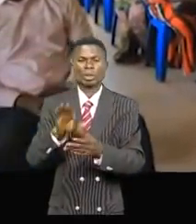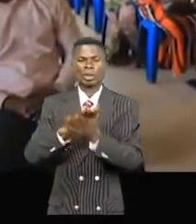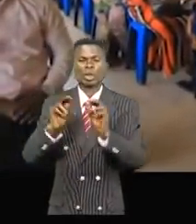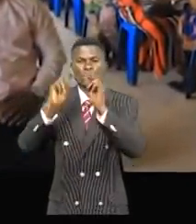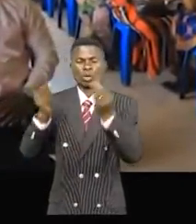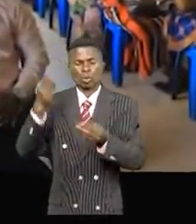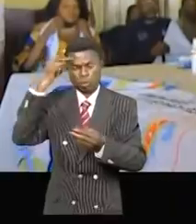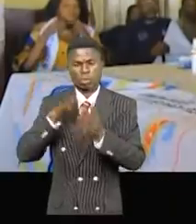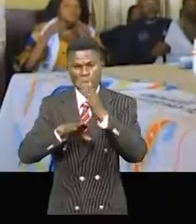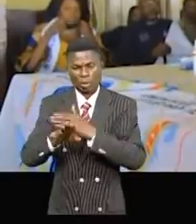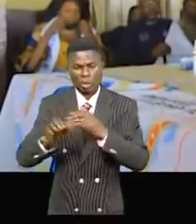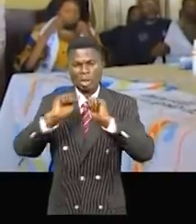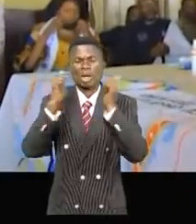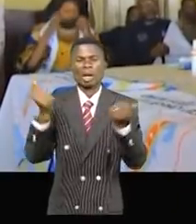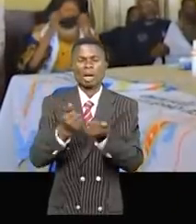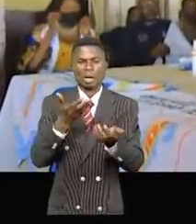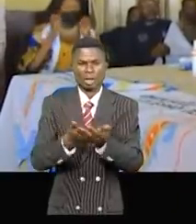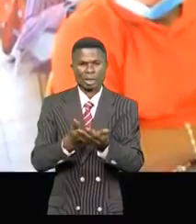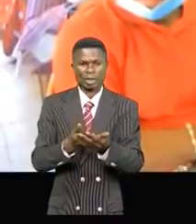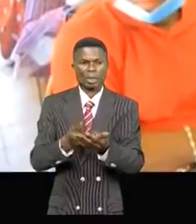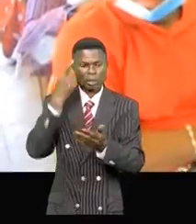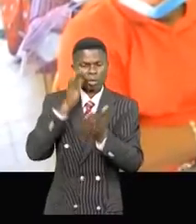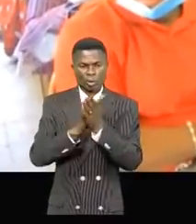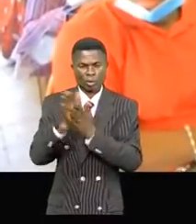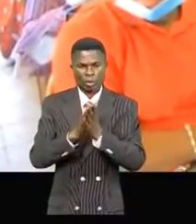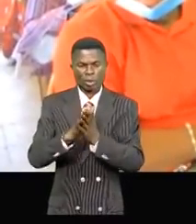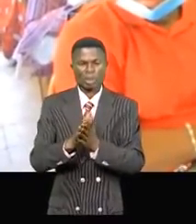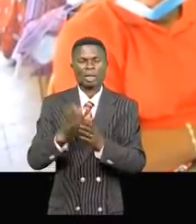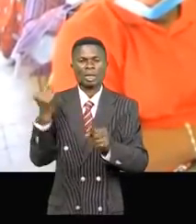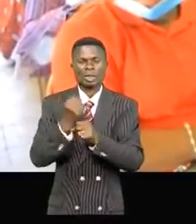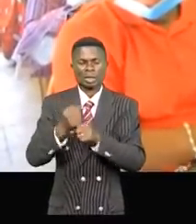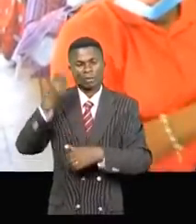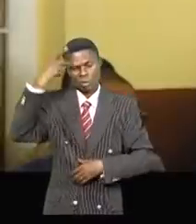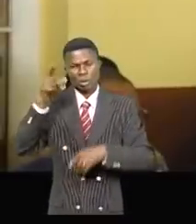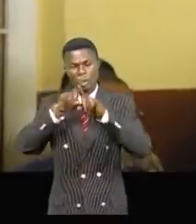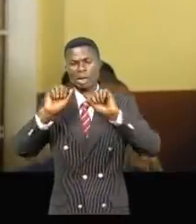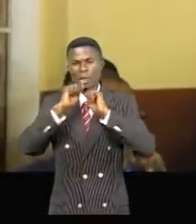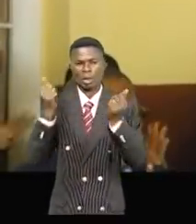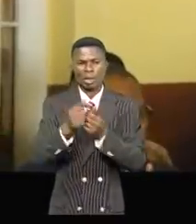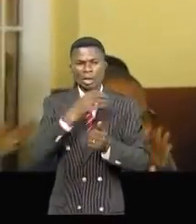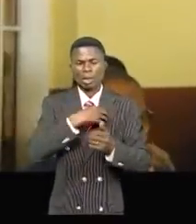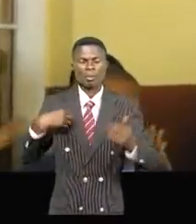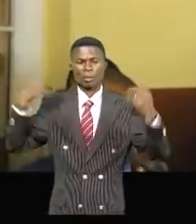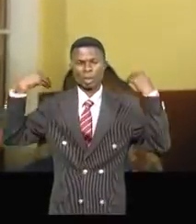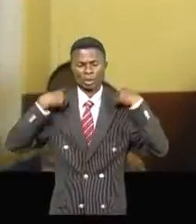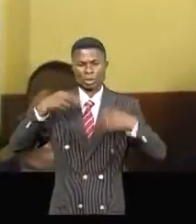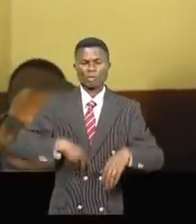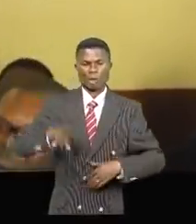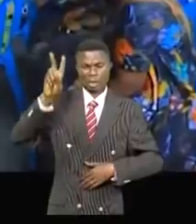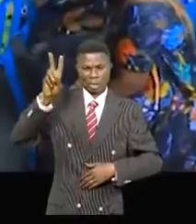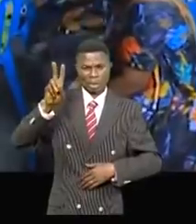groupement politique ou associatif. Pour qu'elles s'intéressent à la vie politique et associative, les femmes cadres de l'UDPS El